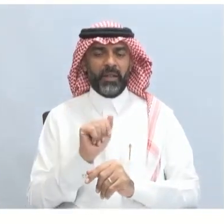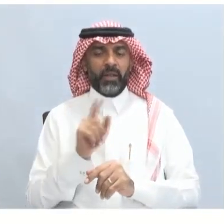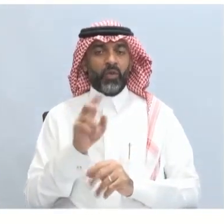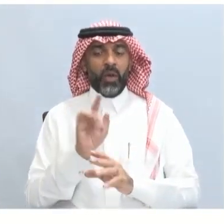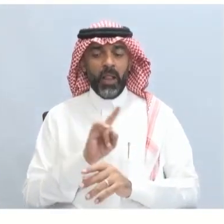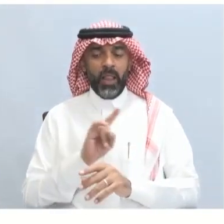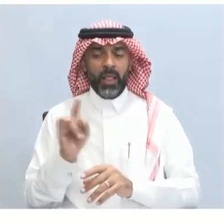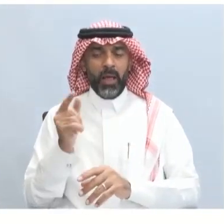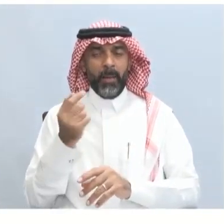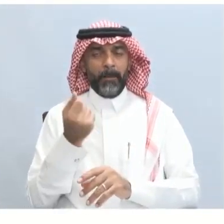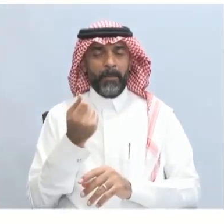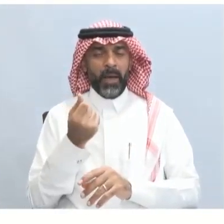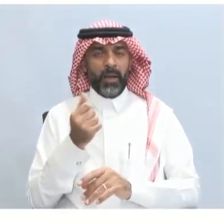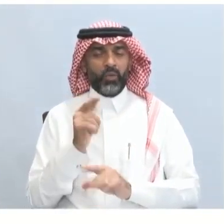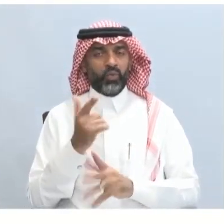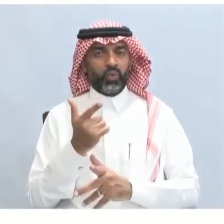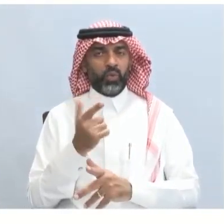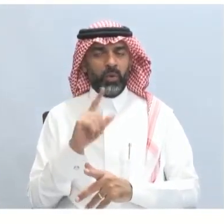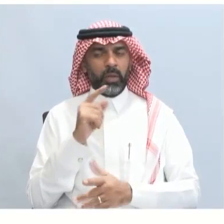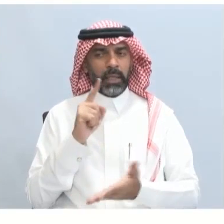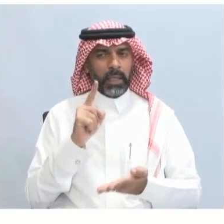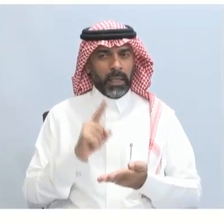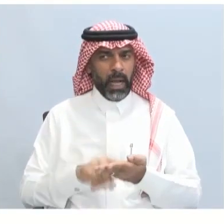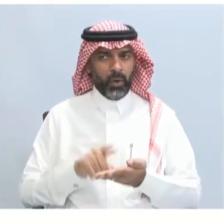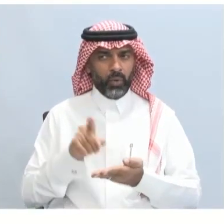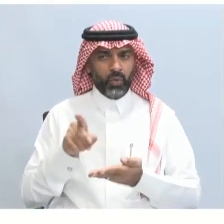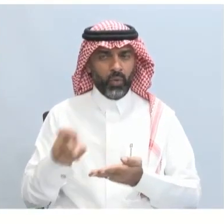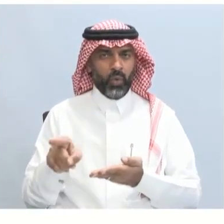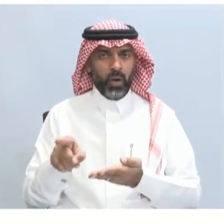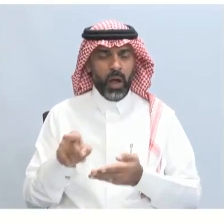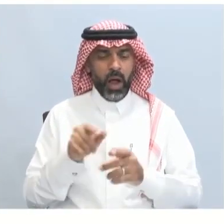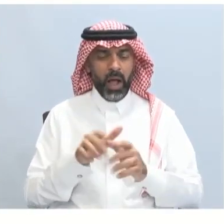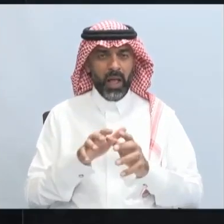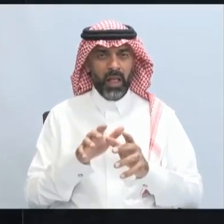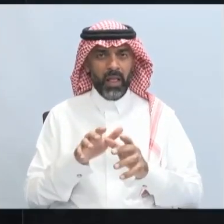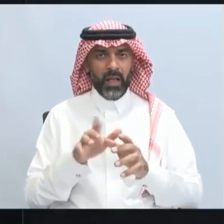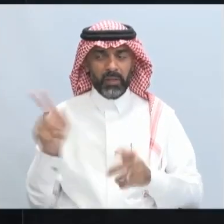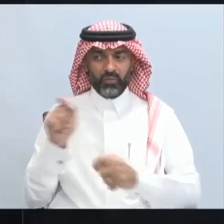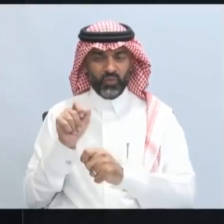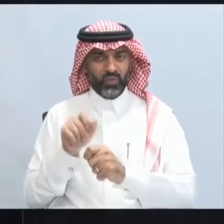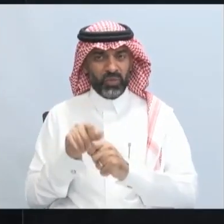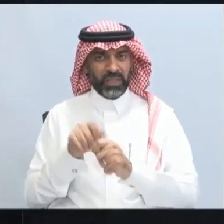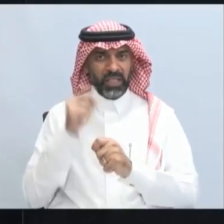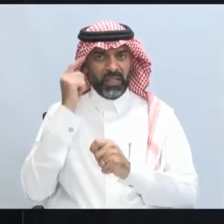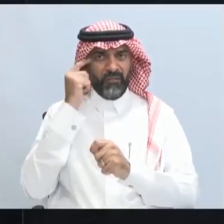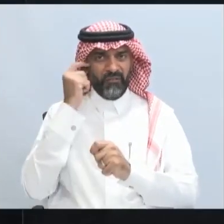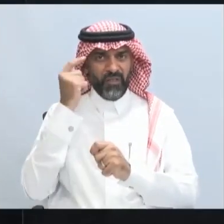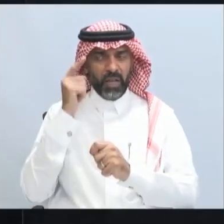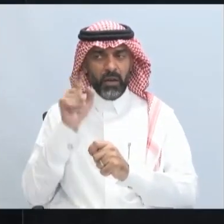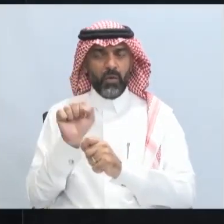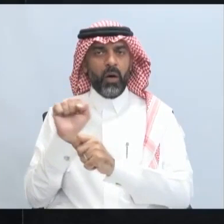المالي هو للتاكد من نسبه ذلك الانتاج الفكري